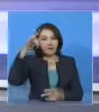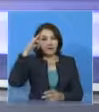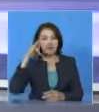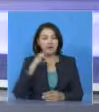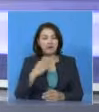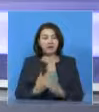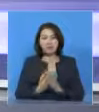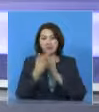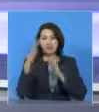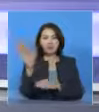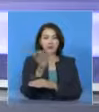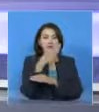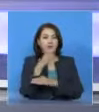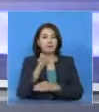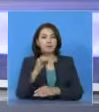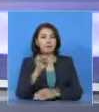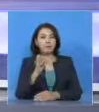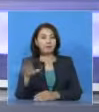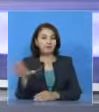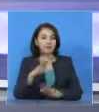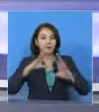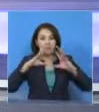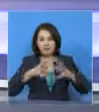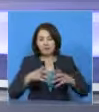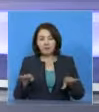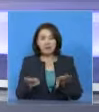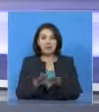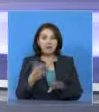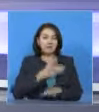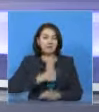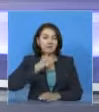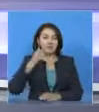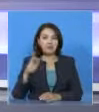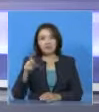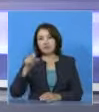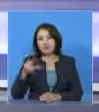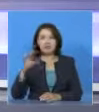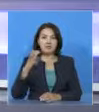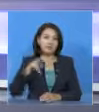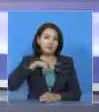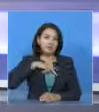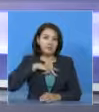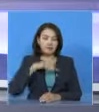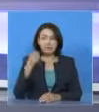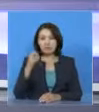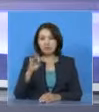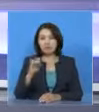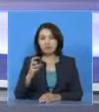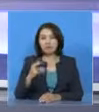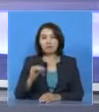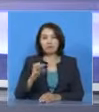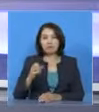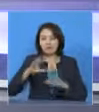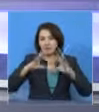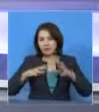и возвышают флаг страны в октагонах по всему миру. Так наши бойцы завоевали золотые и серебряные медали чемпионатов Европы и